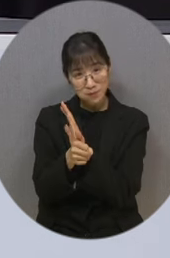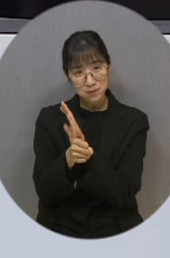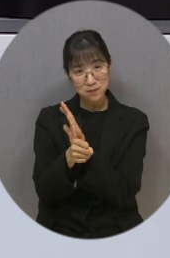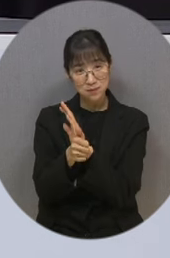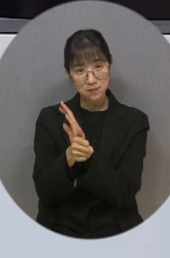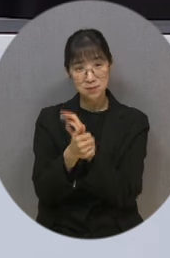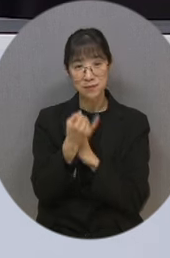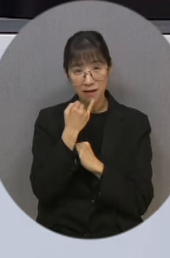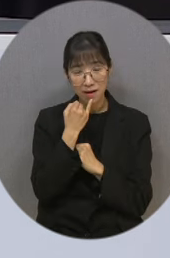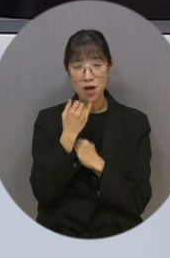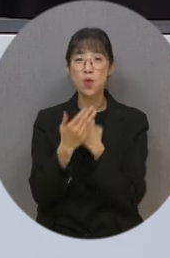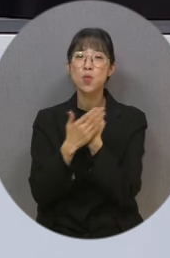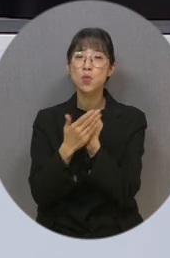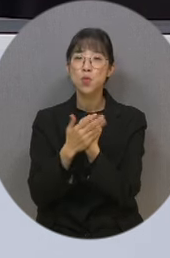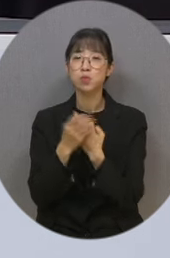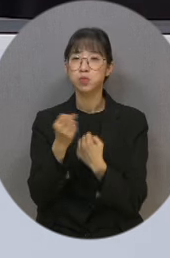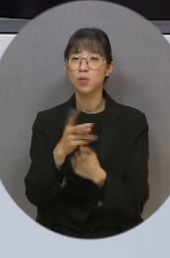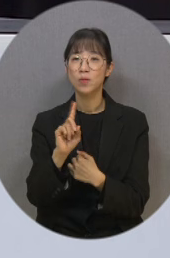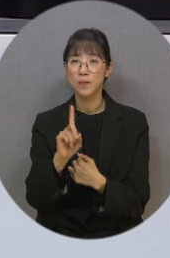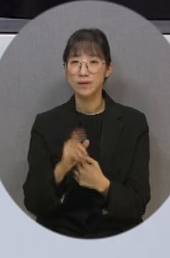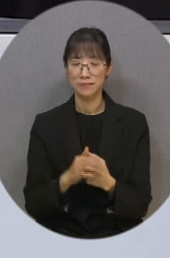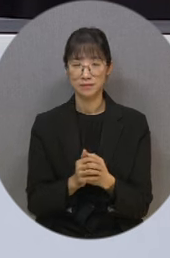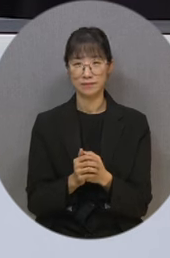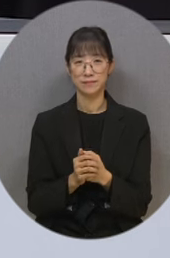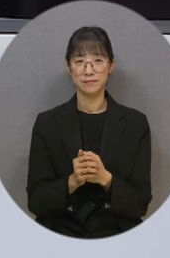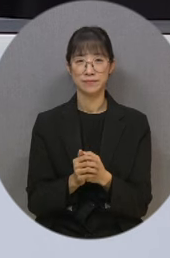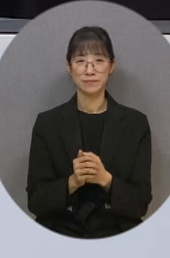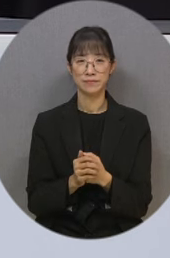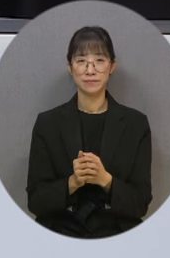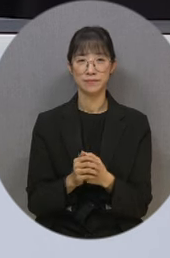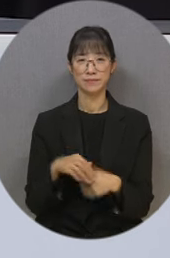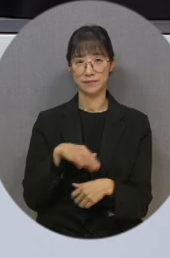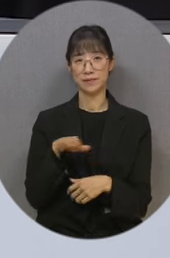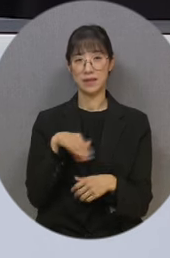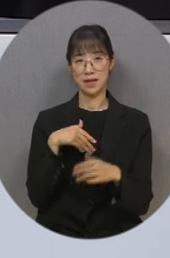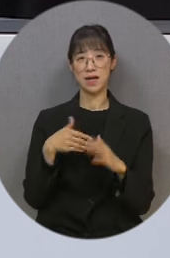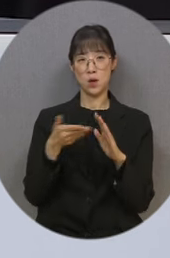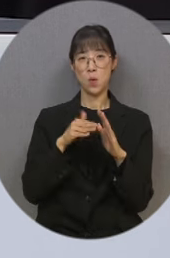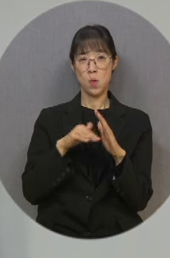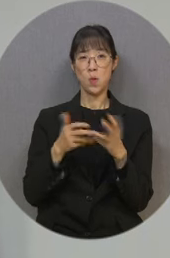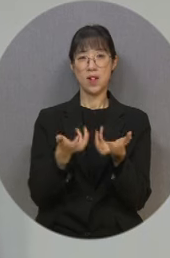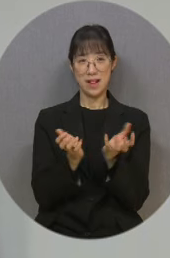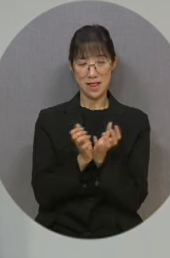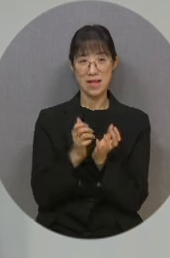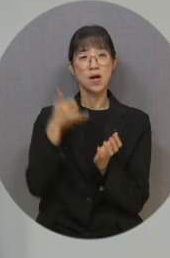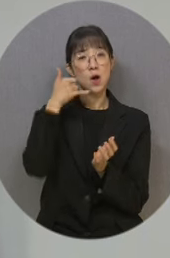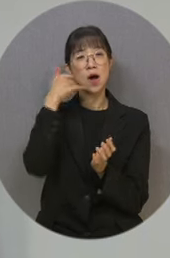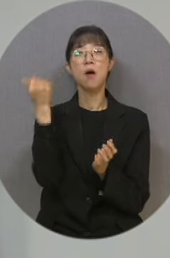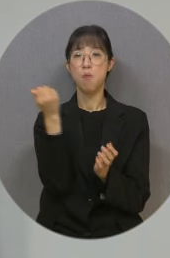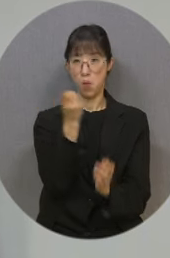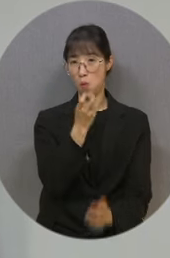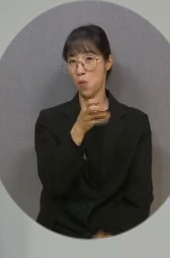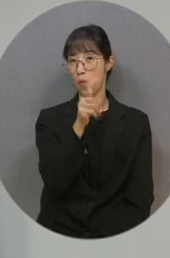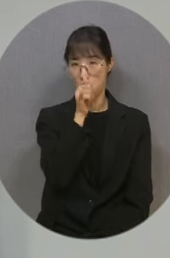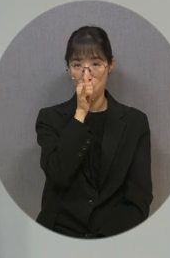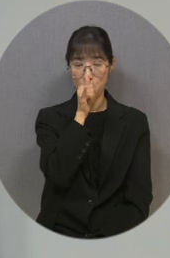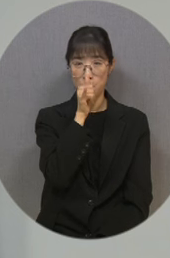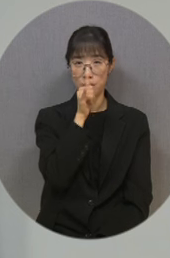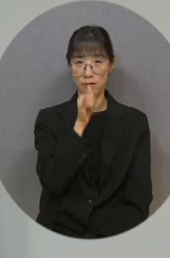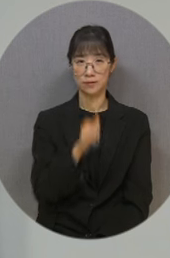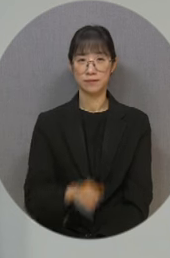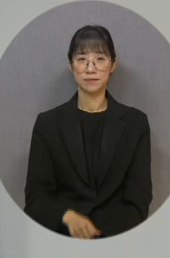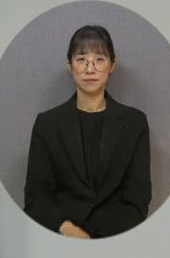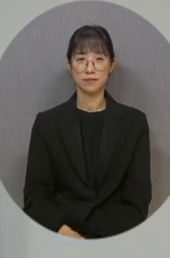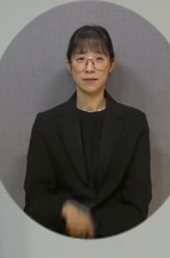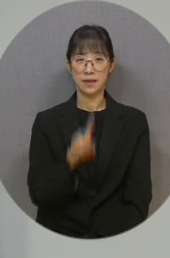또 어떤 도움을 그들에게는 또 주고 있습니까 저희 그 장애인 고용 공단에에 전화번호가 있는데요